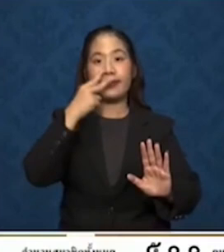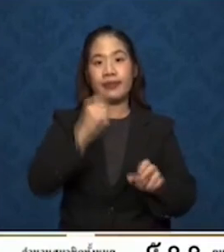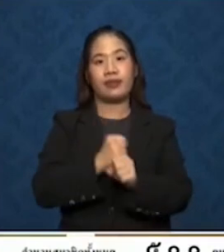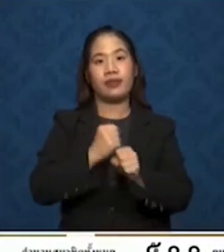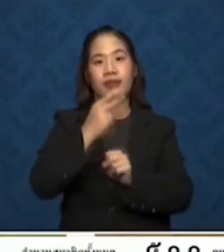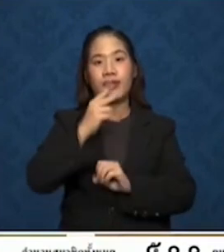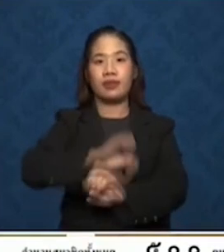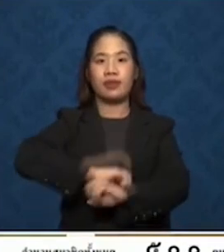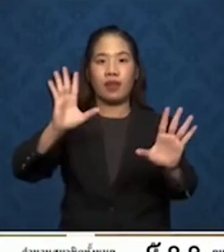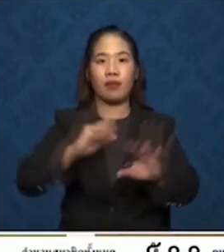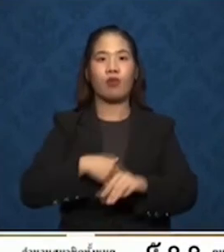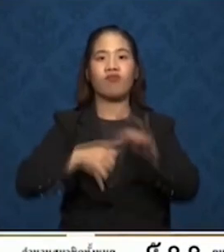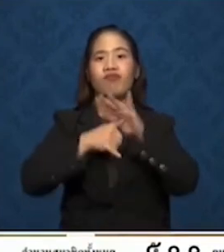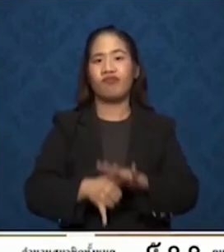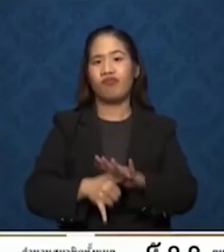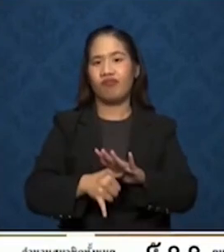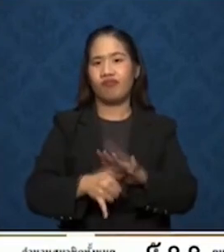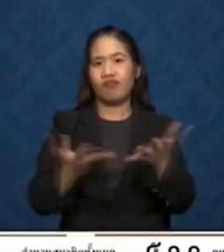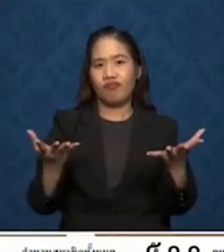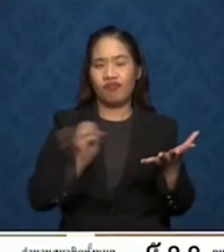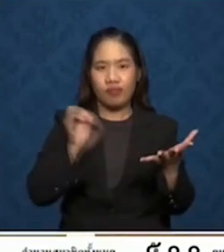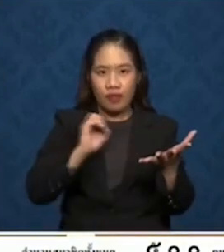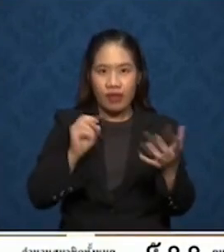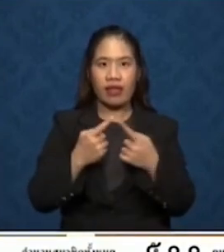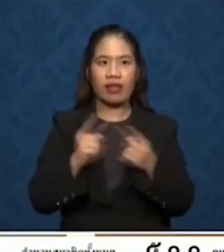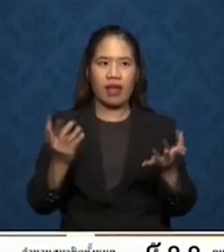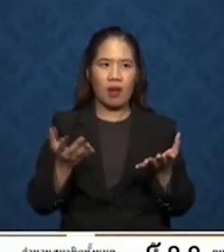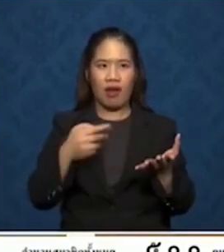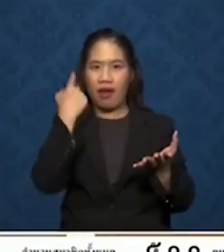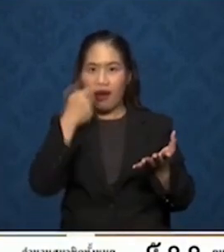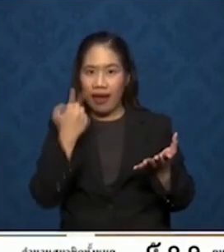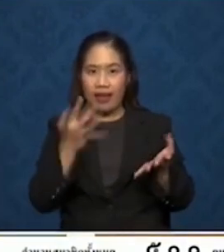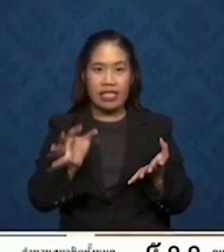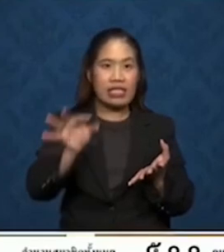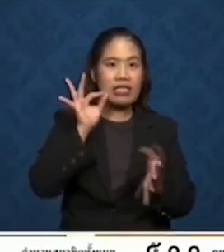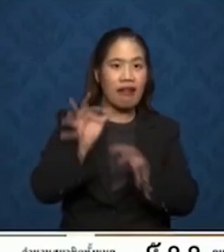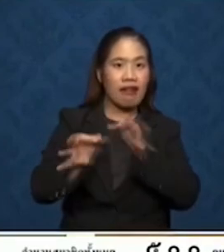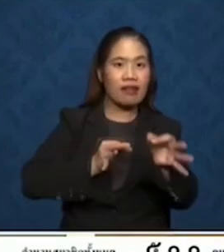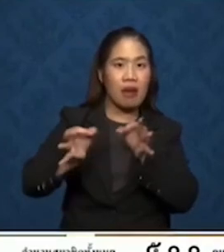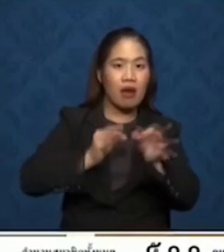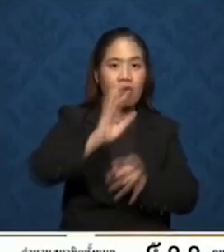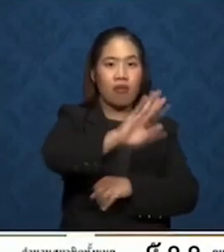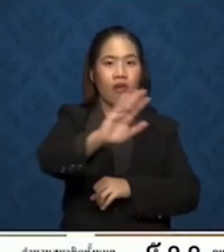นะครับไม่เคยเลือกปฏิบัตินะครับแต่เกรงว่าท่านจะเลือกอธิบายหรือไม่อันนั้นก็เป็นสิทธิ์ของท่านแล้วกันนะครับ